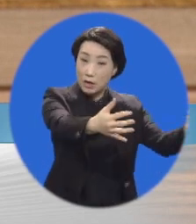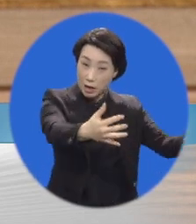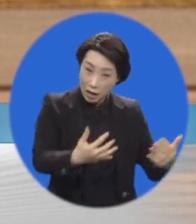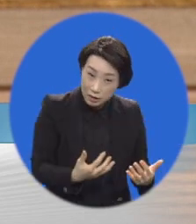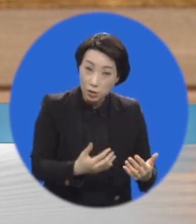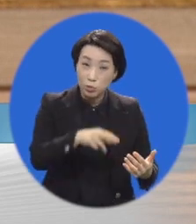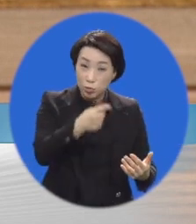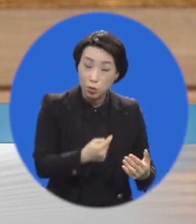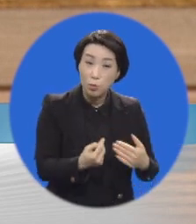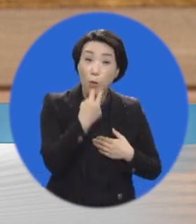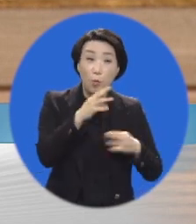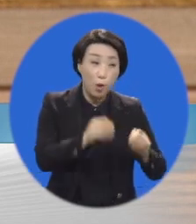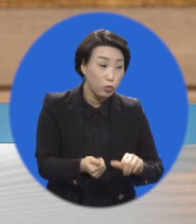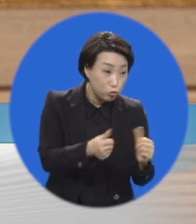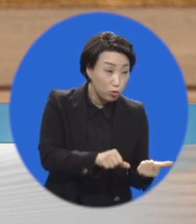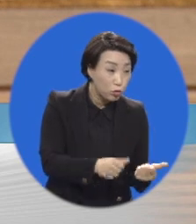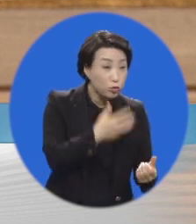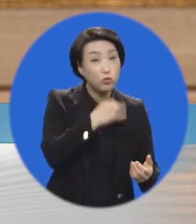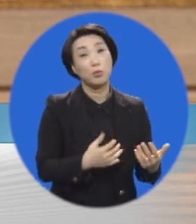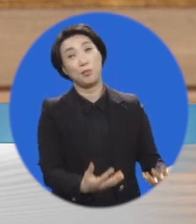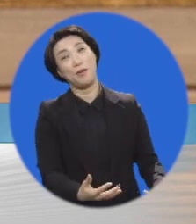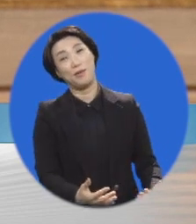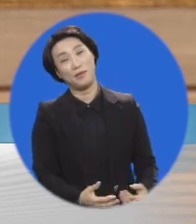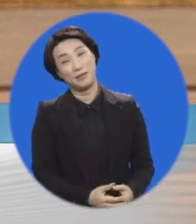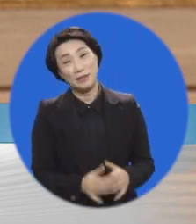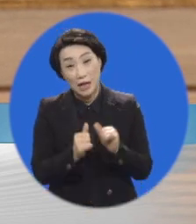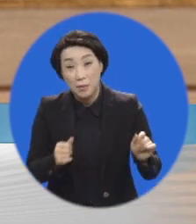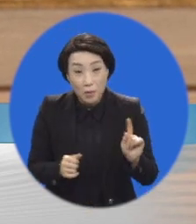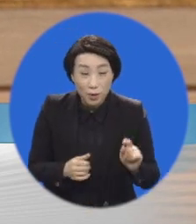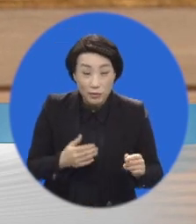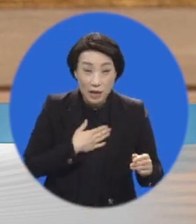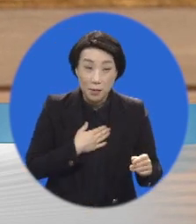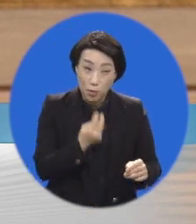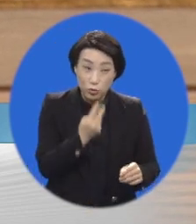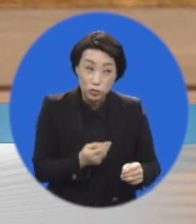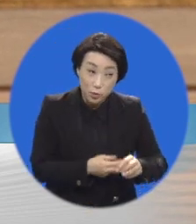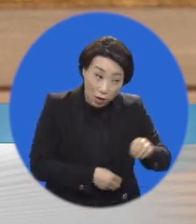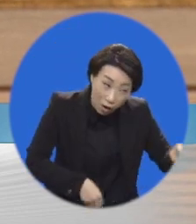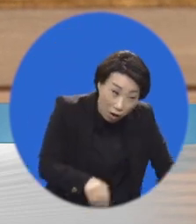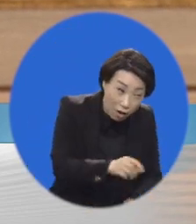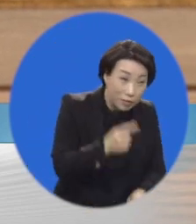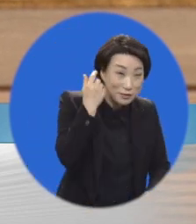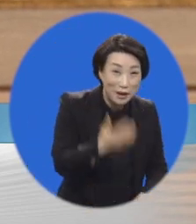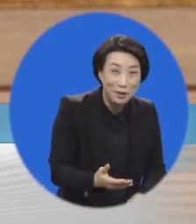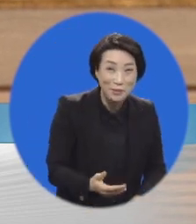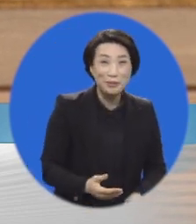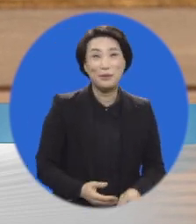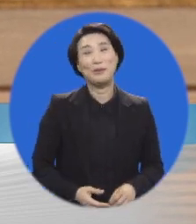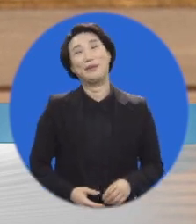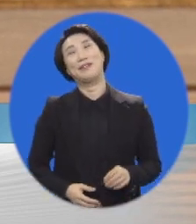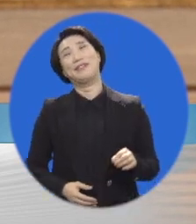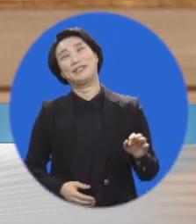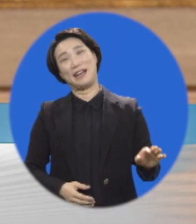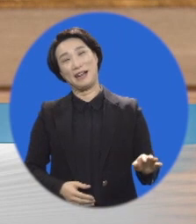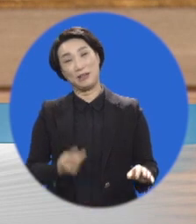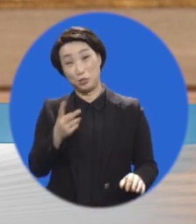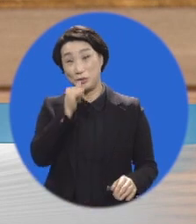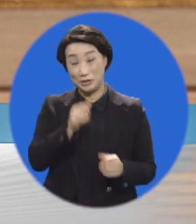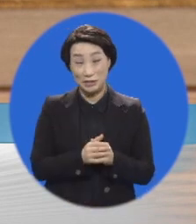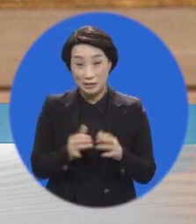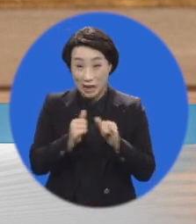자기 목숨을 잃으면 무엇이 유익하리요. 사람이 무엇을 주고 제 목숨을 바치겠느냐 그랬어요. 또